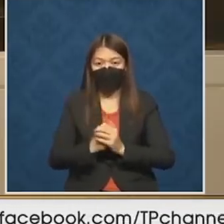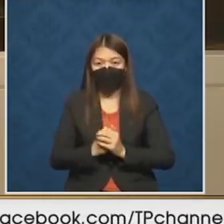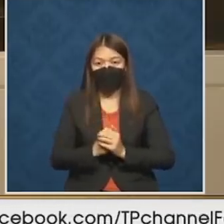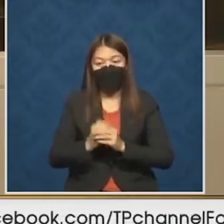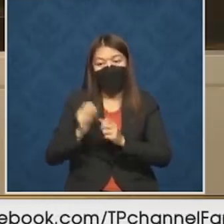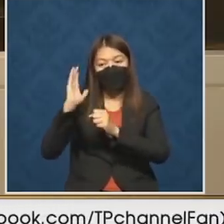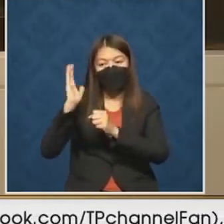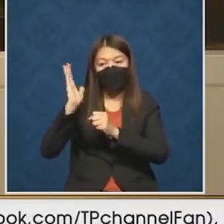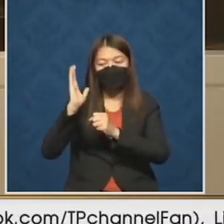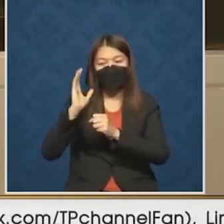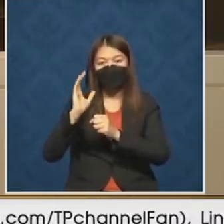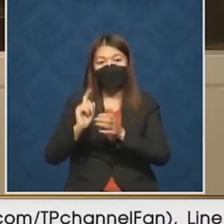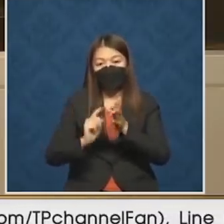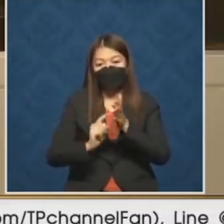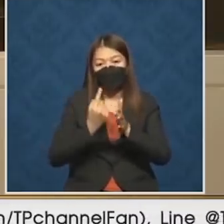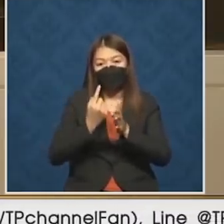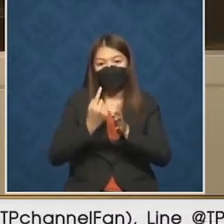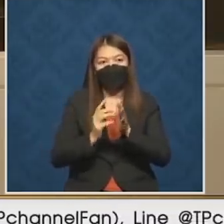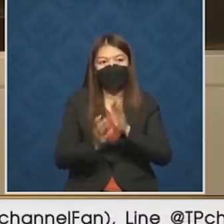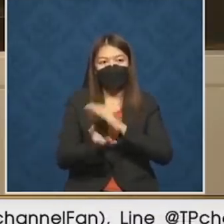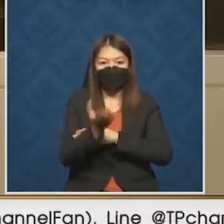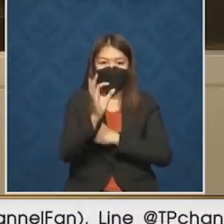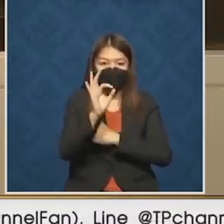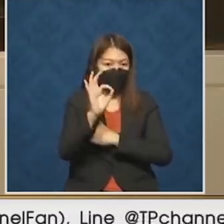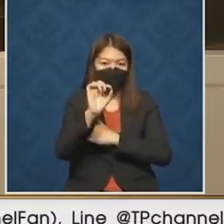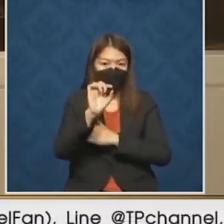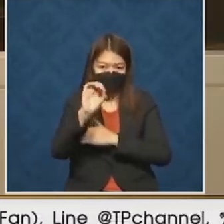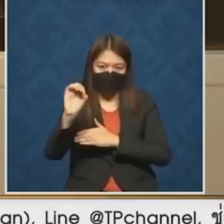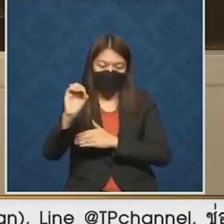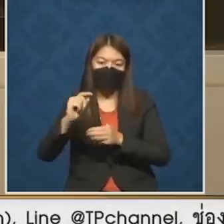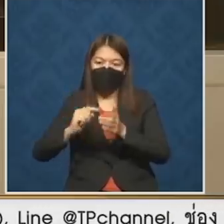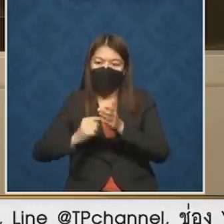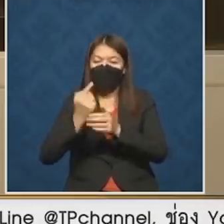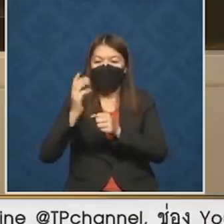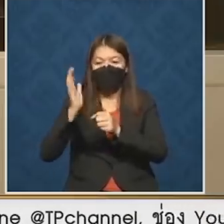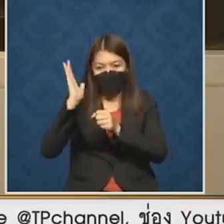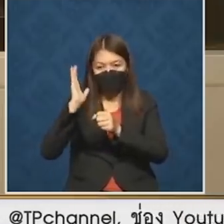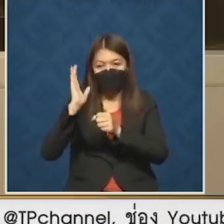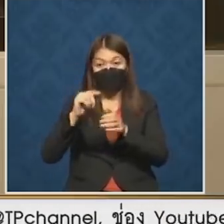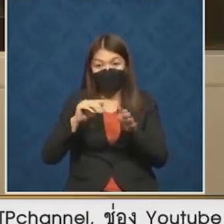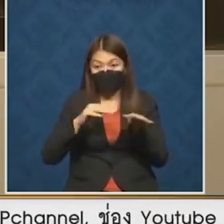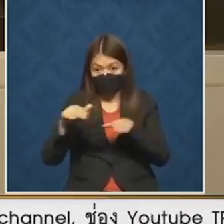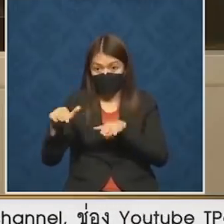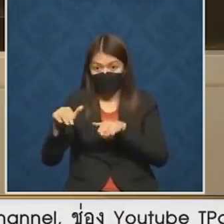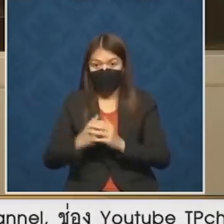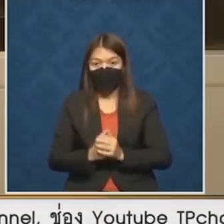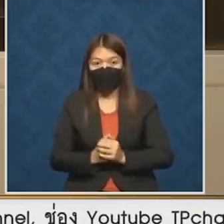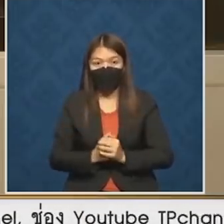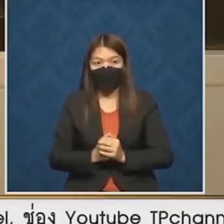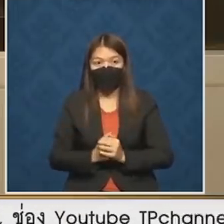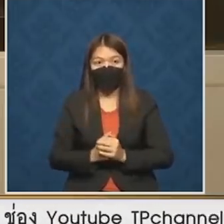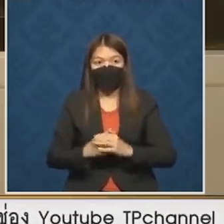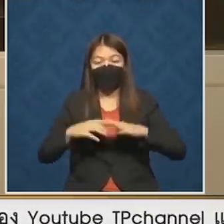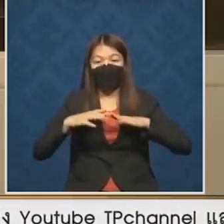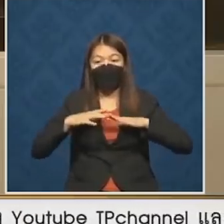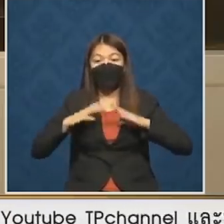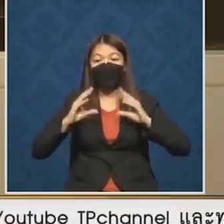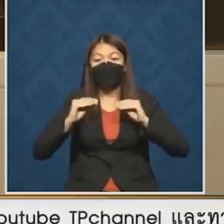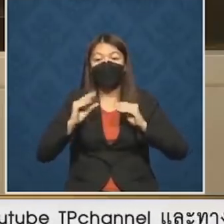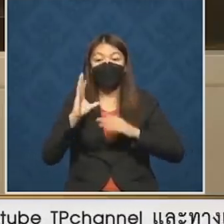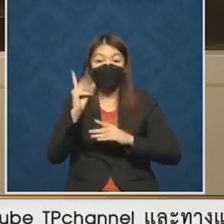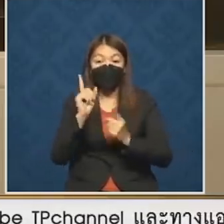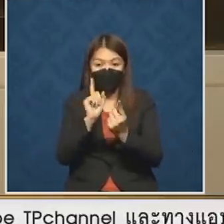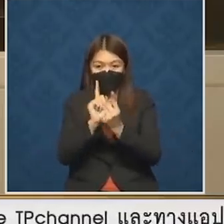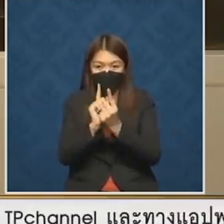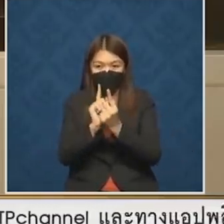ภาพรวมของการอภิปรายเมื่อวานนี้นะครับท่านนายกรัฐมนตรีเนี่ยบอกนะครับว่าภาพรวมของการ